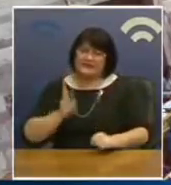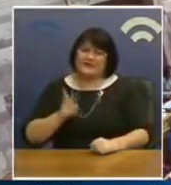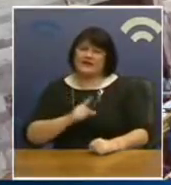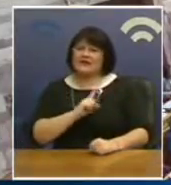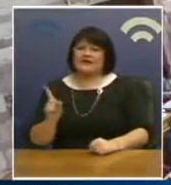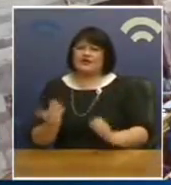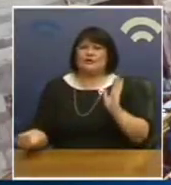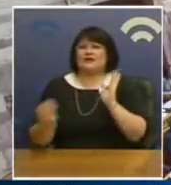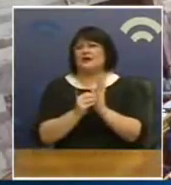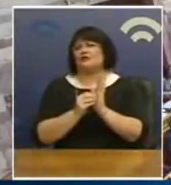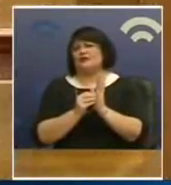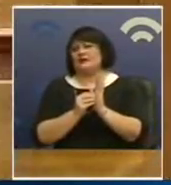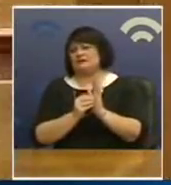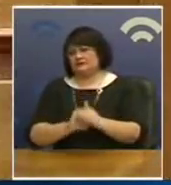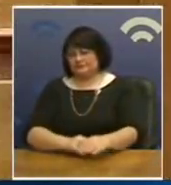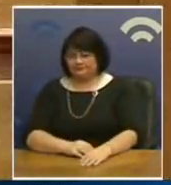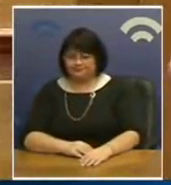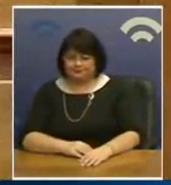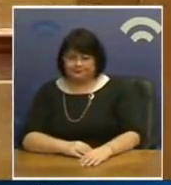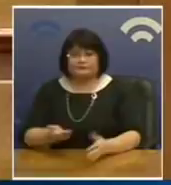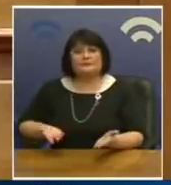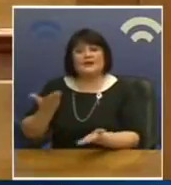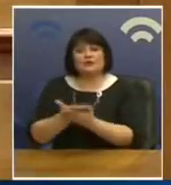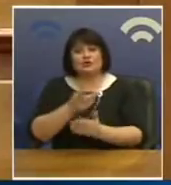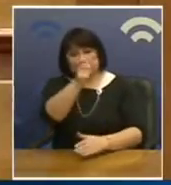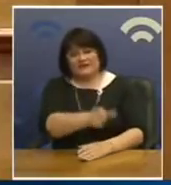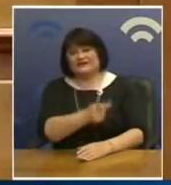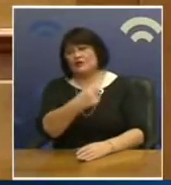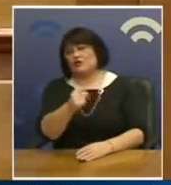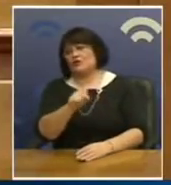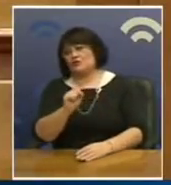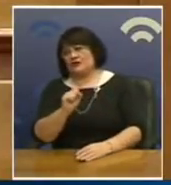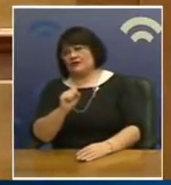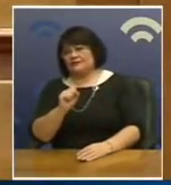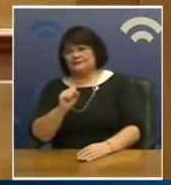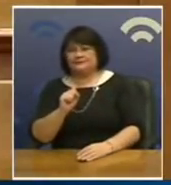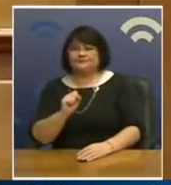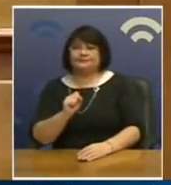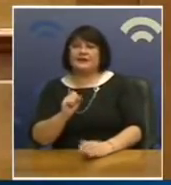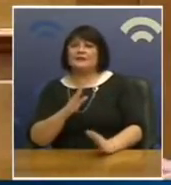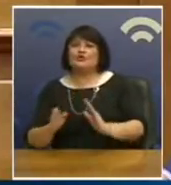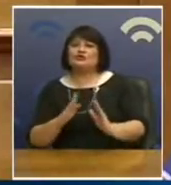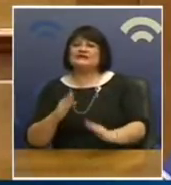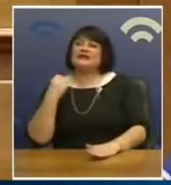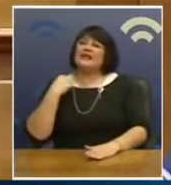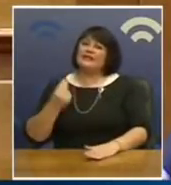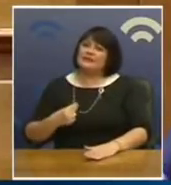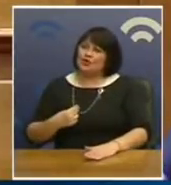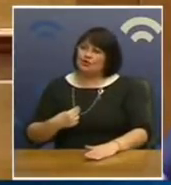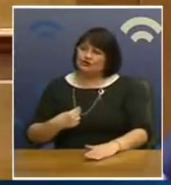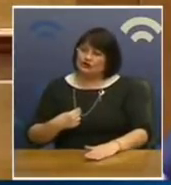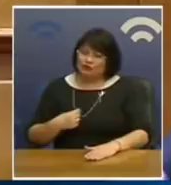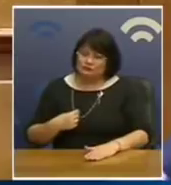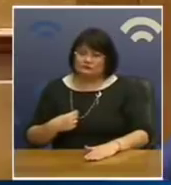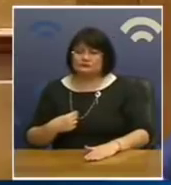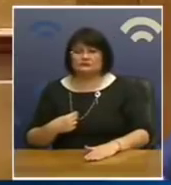αντικοινωνικές αιμονές σας. Προτείνουμε και εσείς αρνείστε την κατοχύρωση του δημόσιου αναδιανεμητικού συστήματος